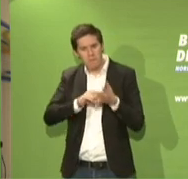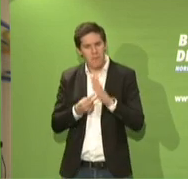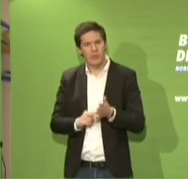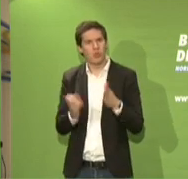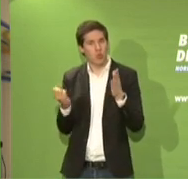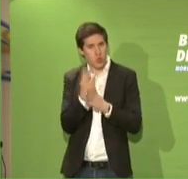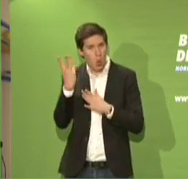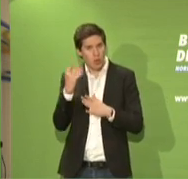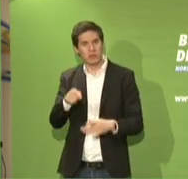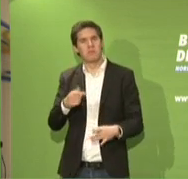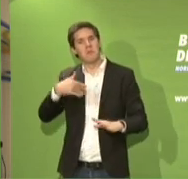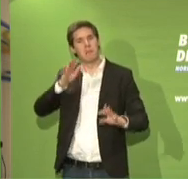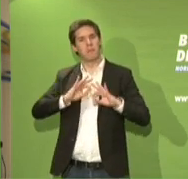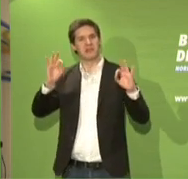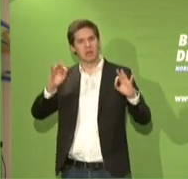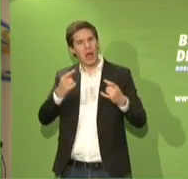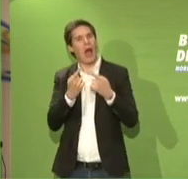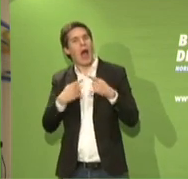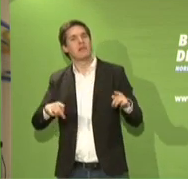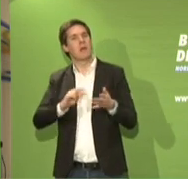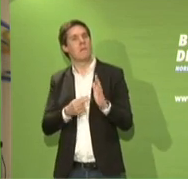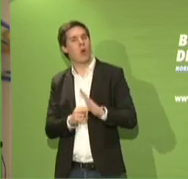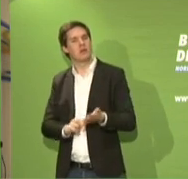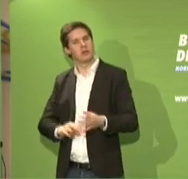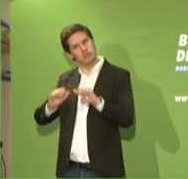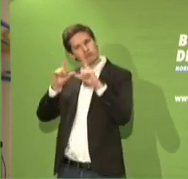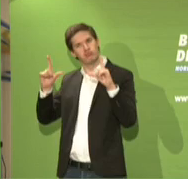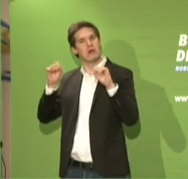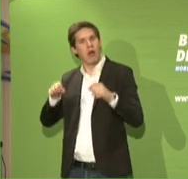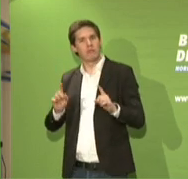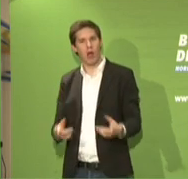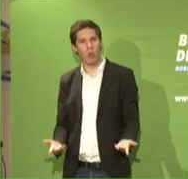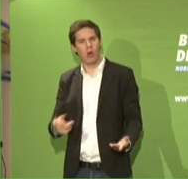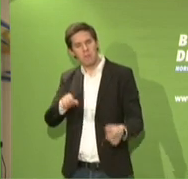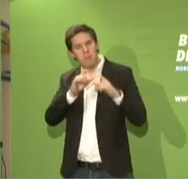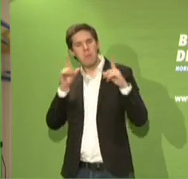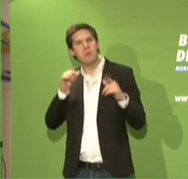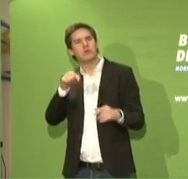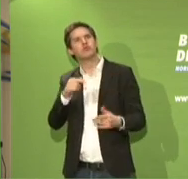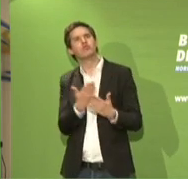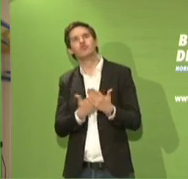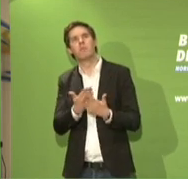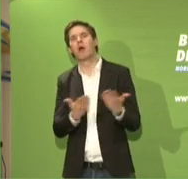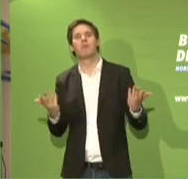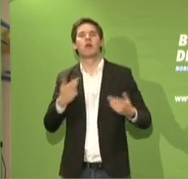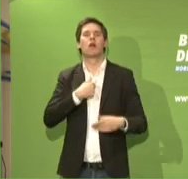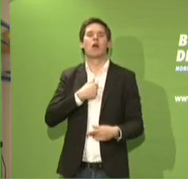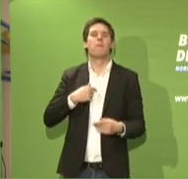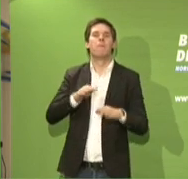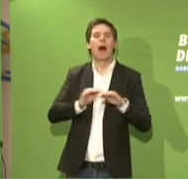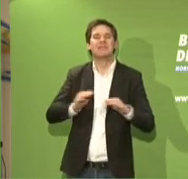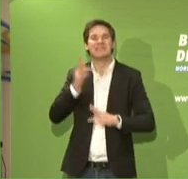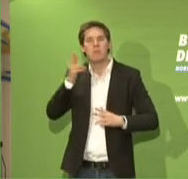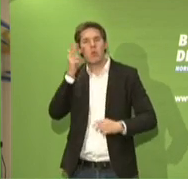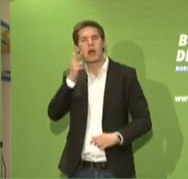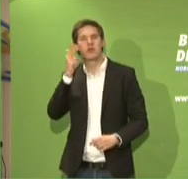die zeigt, anders Politik machen ist möglich. Eine Politik, die auf Werten wie Basisdemokratie, Ökologie,